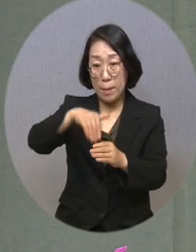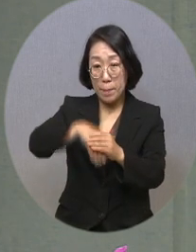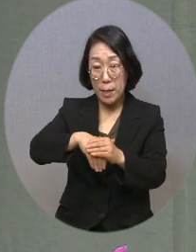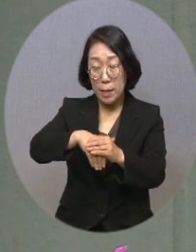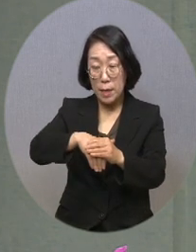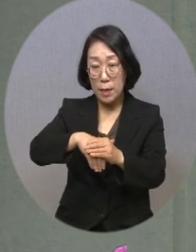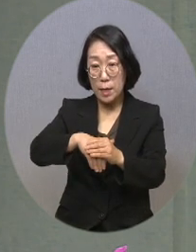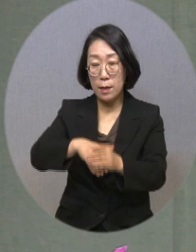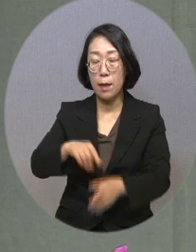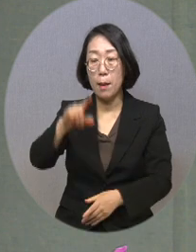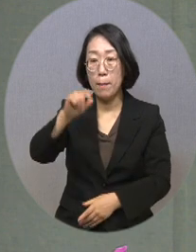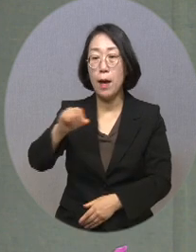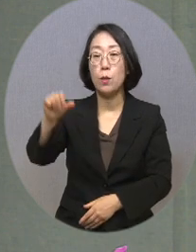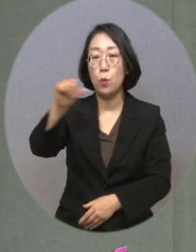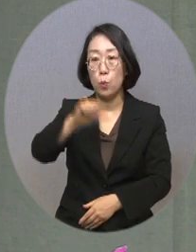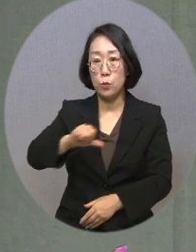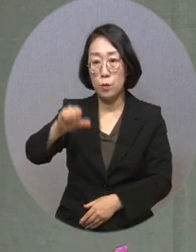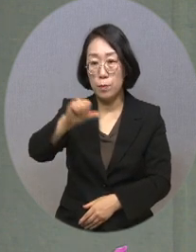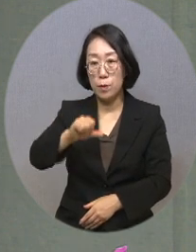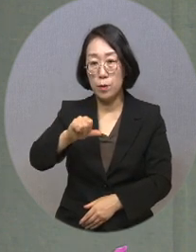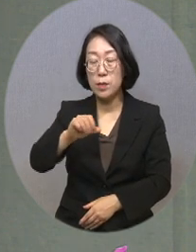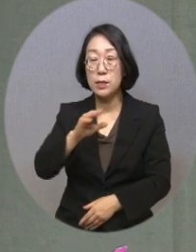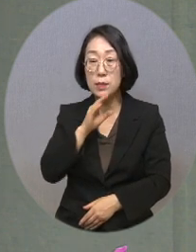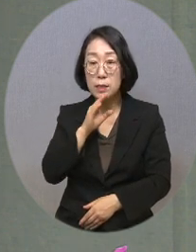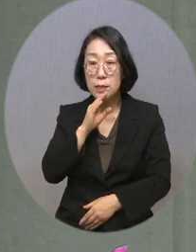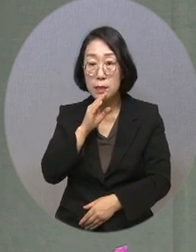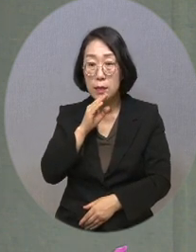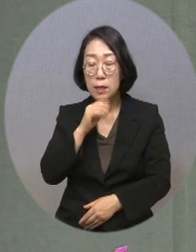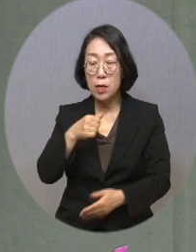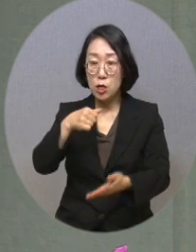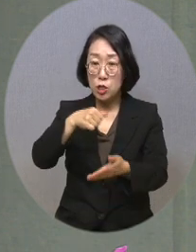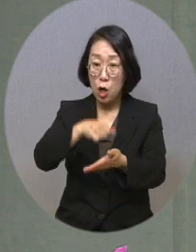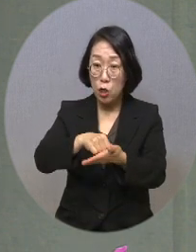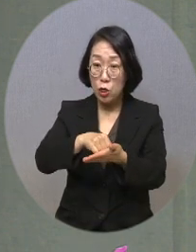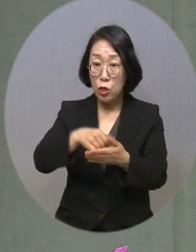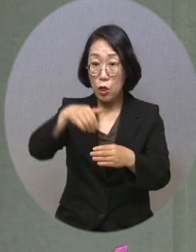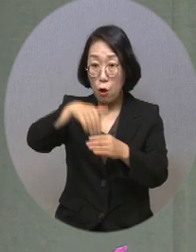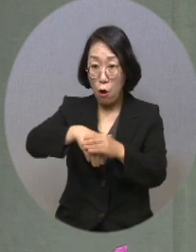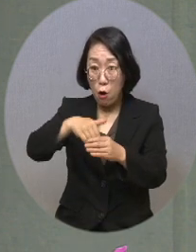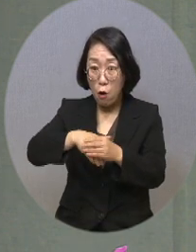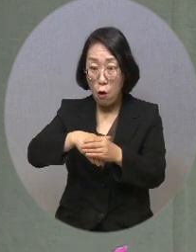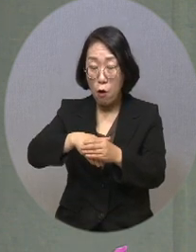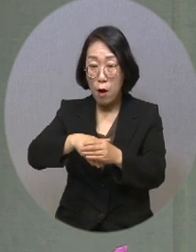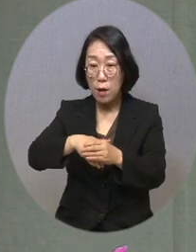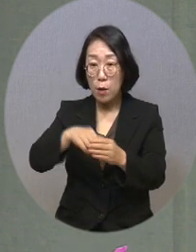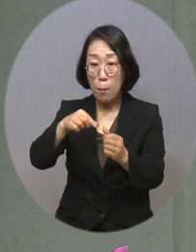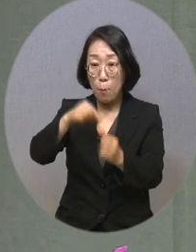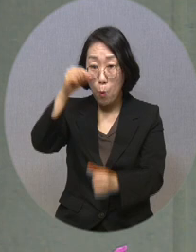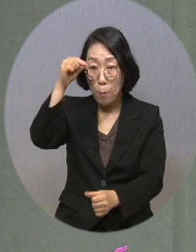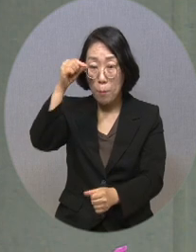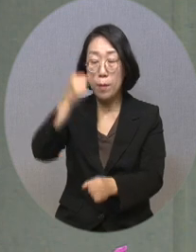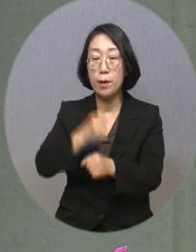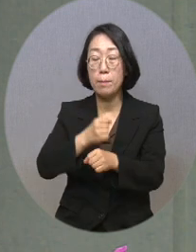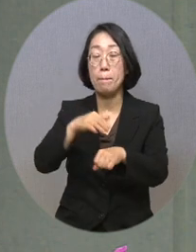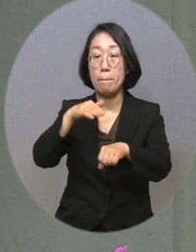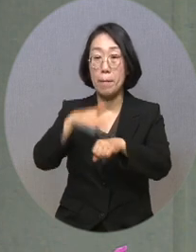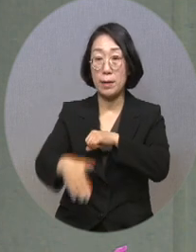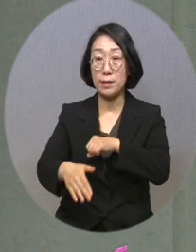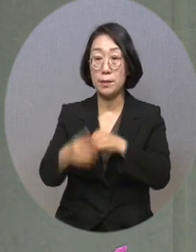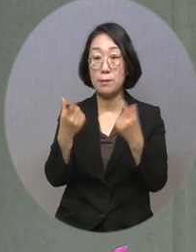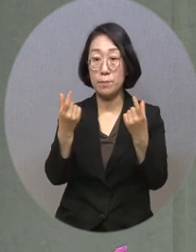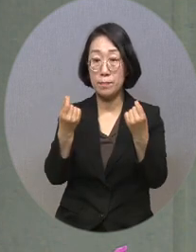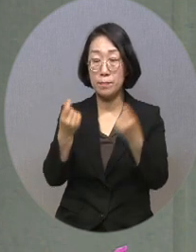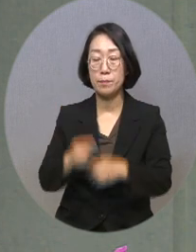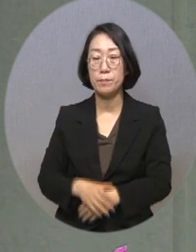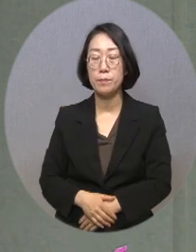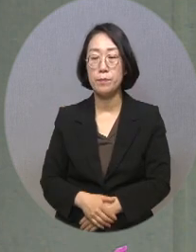회원이 15,000명이 직접 선거해서 선출하는 네. 그런 제도를 쓰고 있죠. 네.